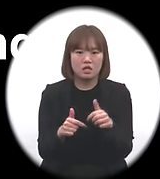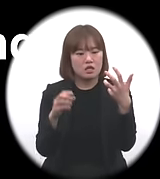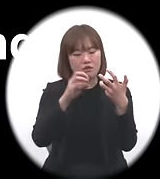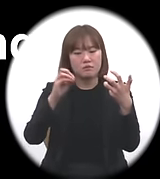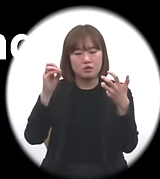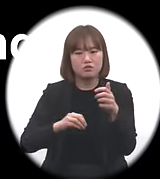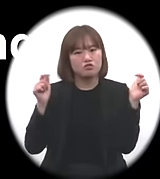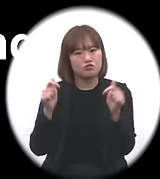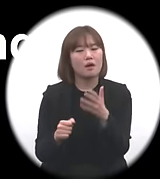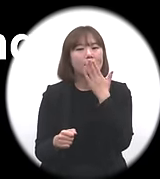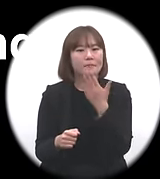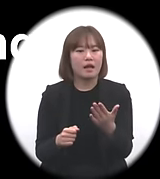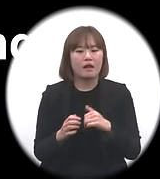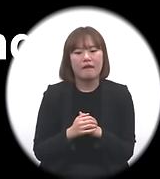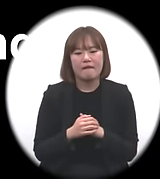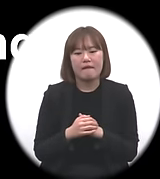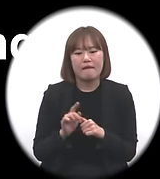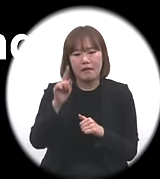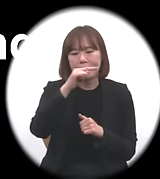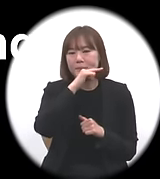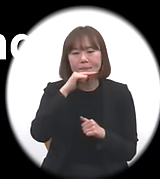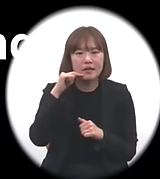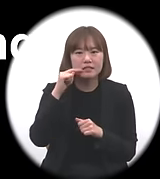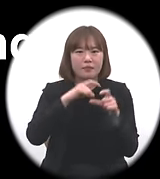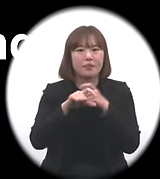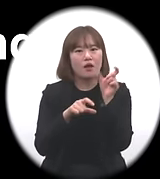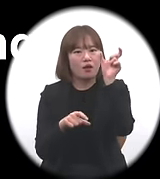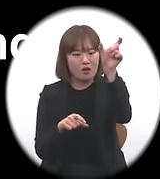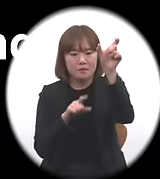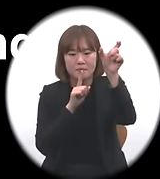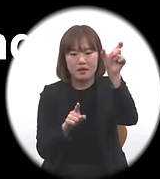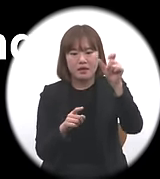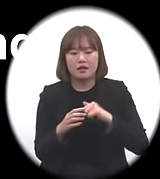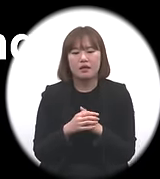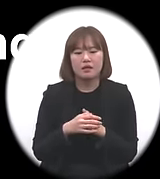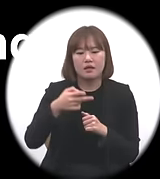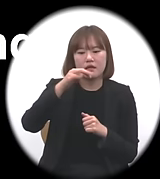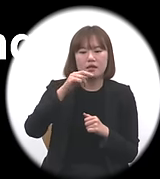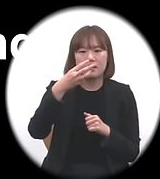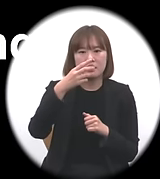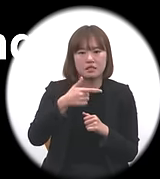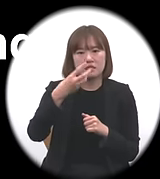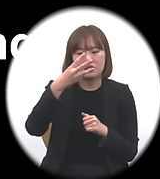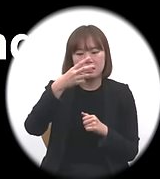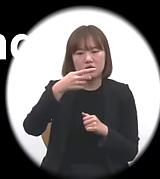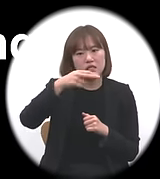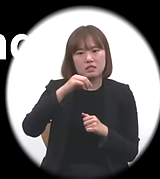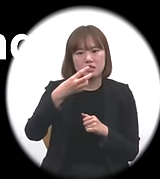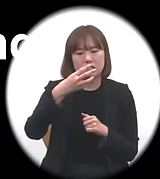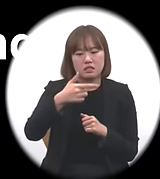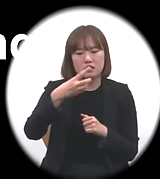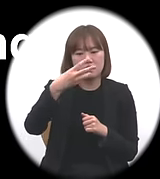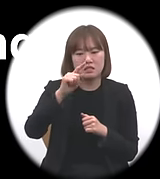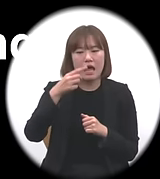써있냐면 실란트를 하면 연구치 어금니에서 충치를 80% 줄일 수 있다. 그런데 제가 위에다 빨간색으로 더 썼어요.